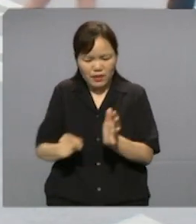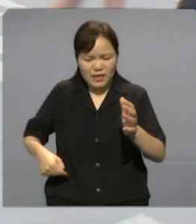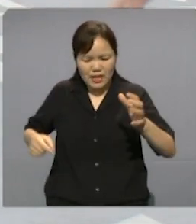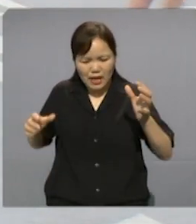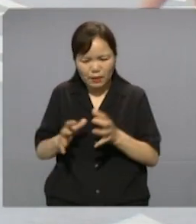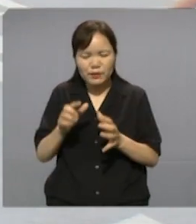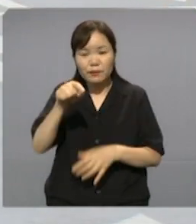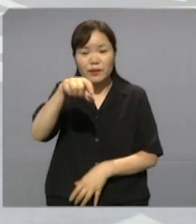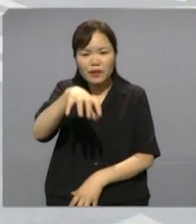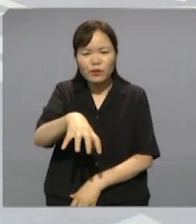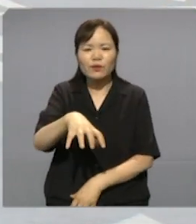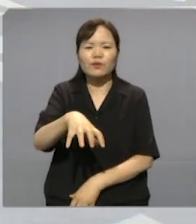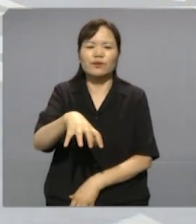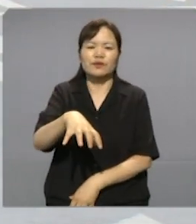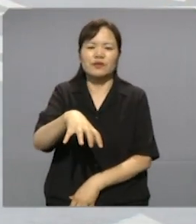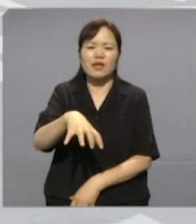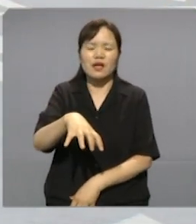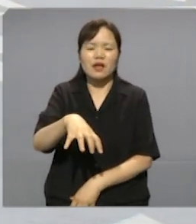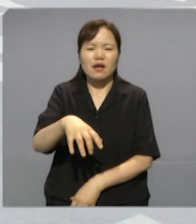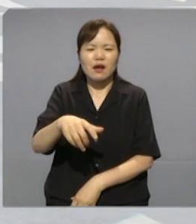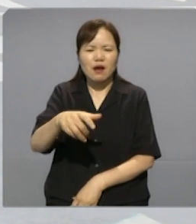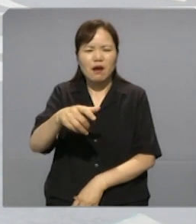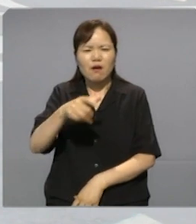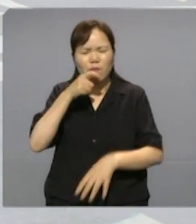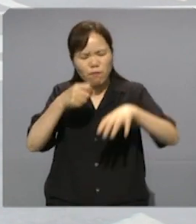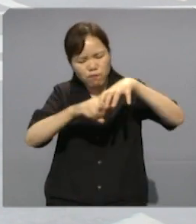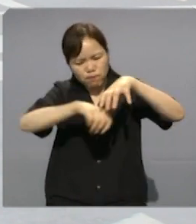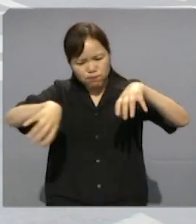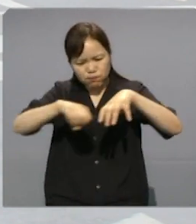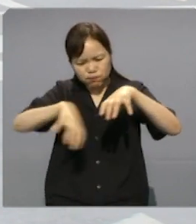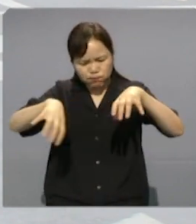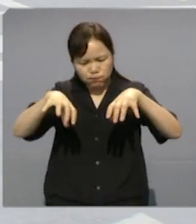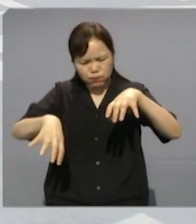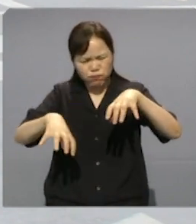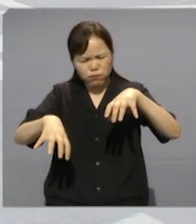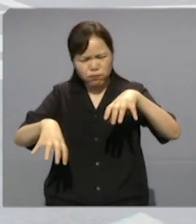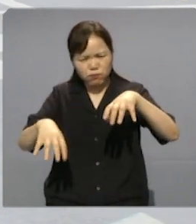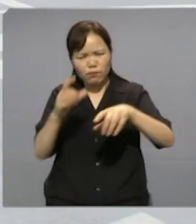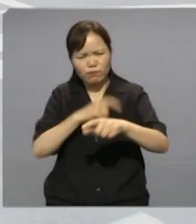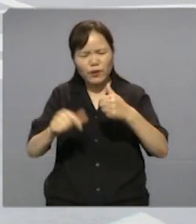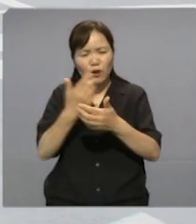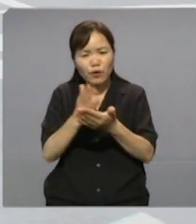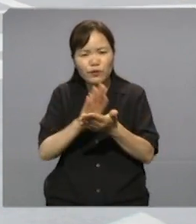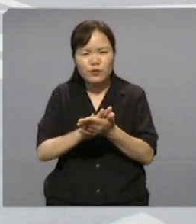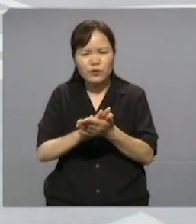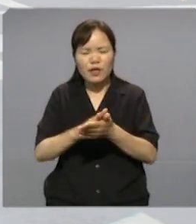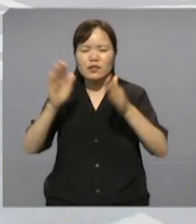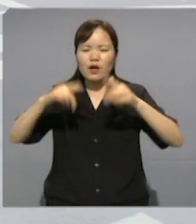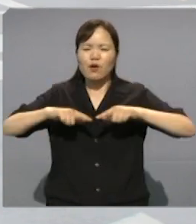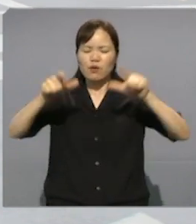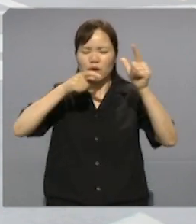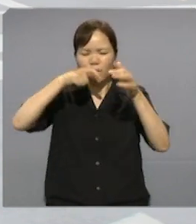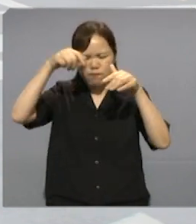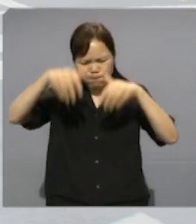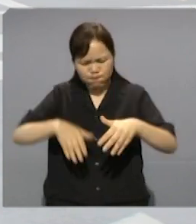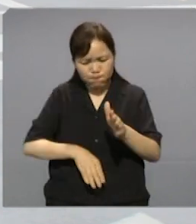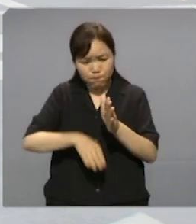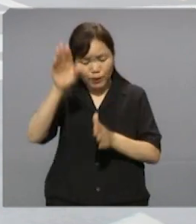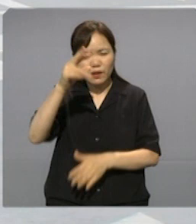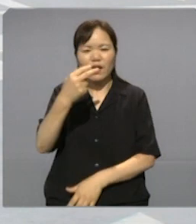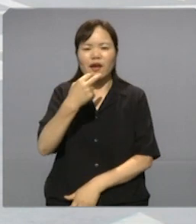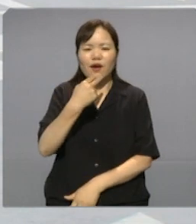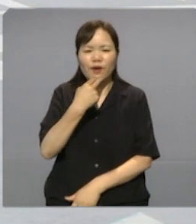이 지역을 하수한 거를 더 보강을 해서 이 지역이 올해는 그런 침수 피해가